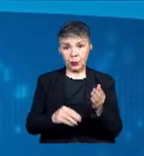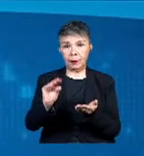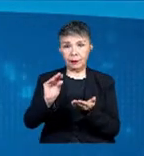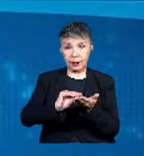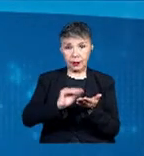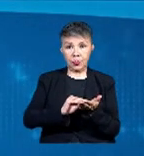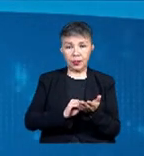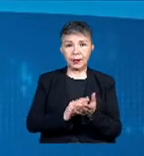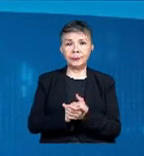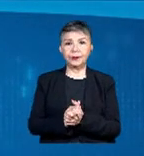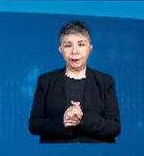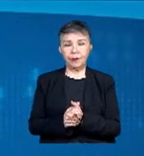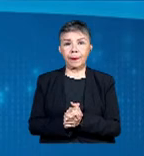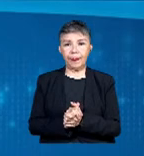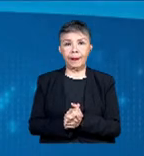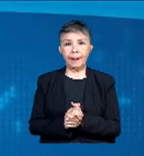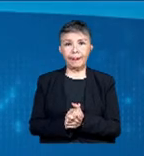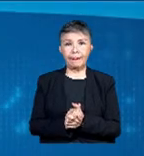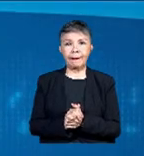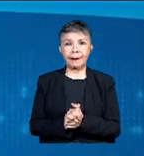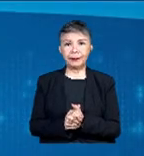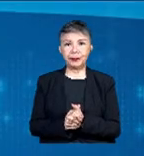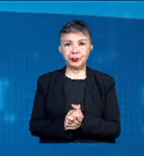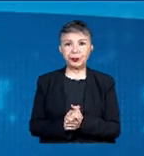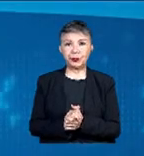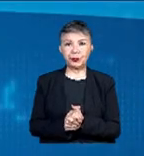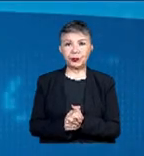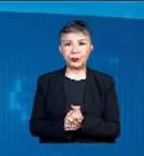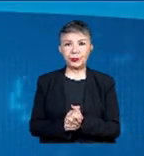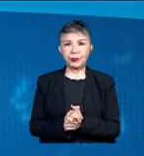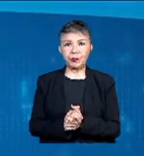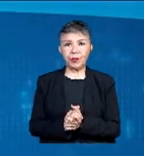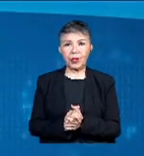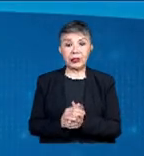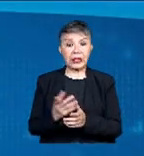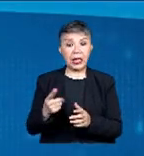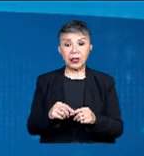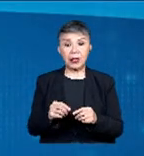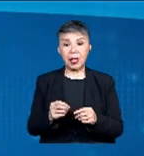dan COVID pun sekarang sudah sembuh semuanya, tidak ada